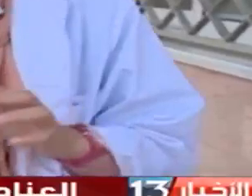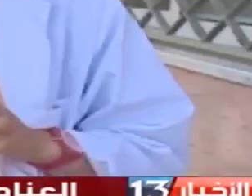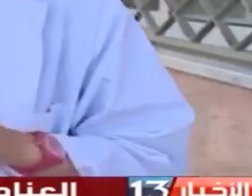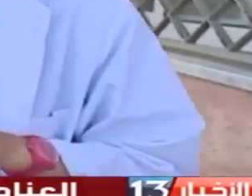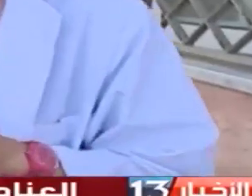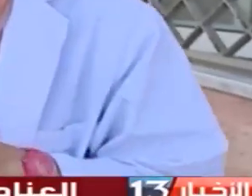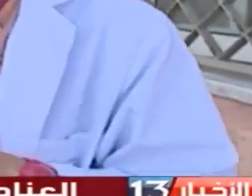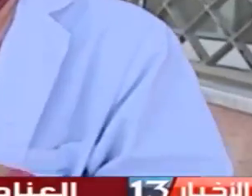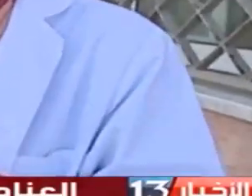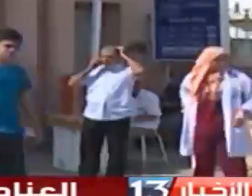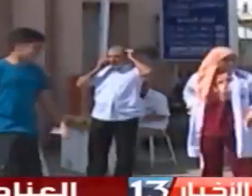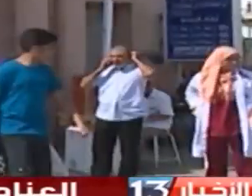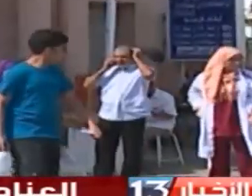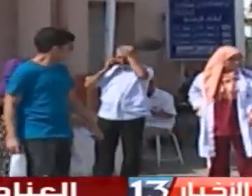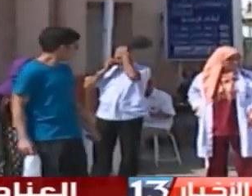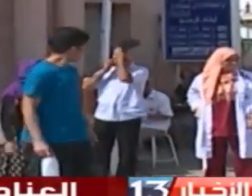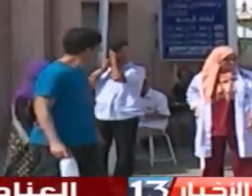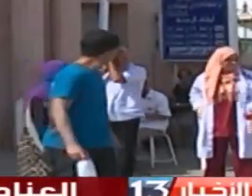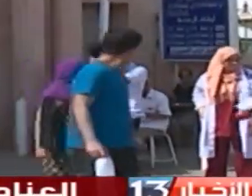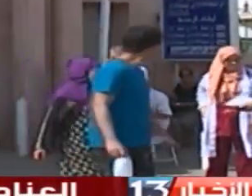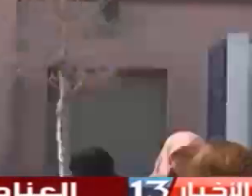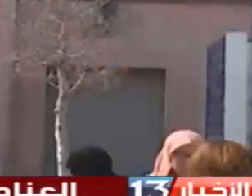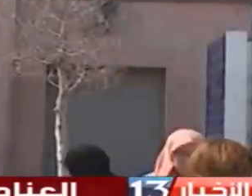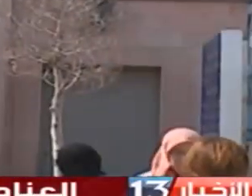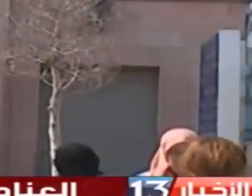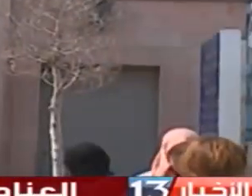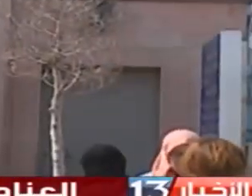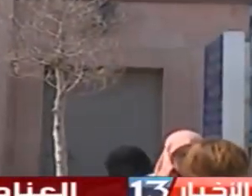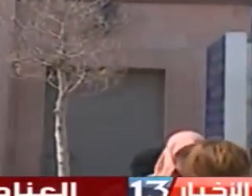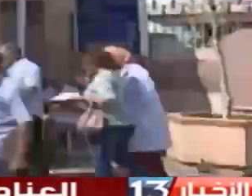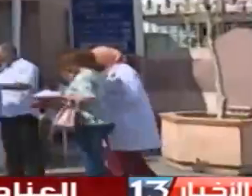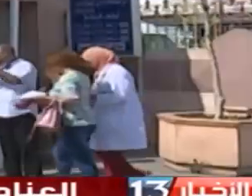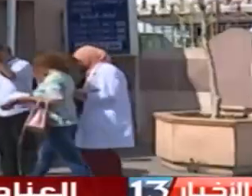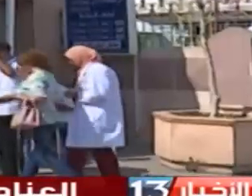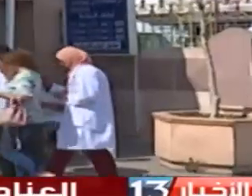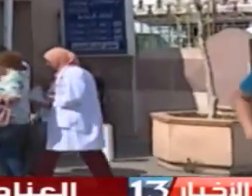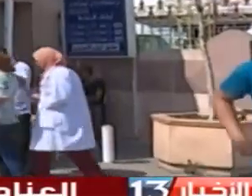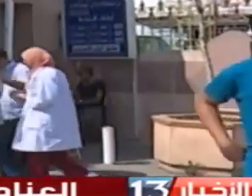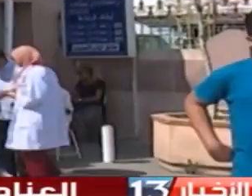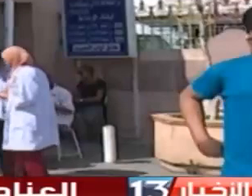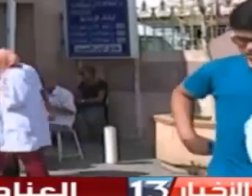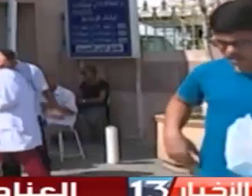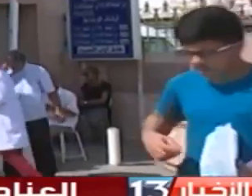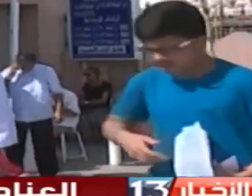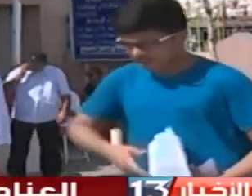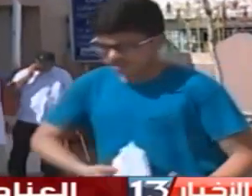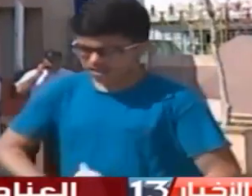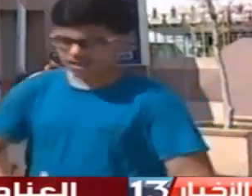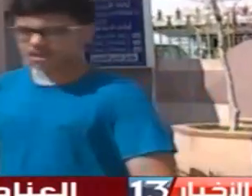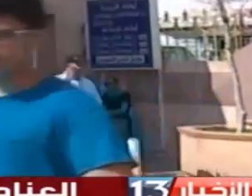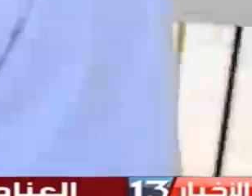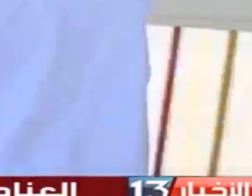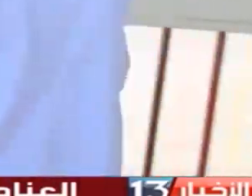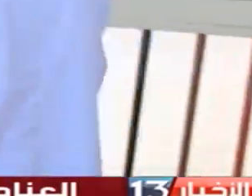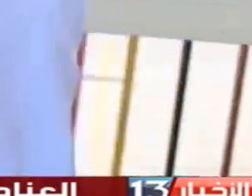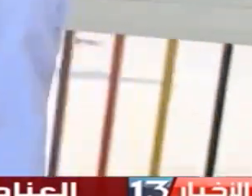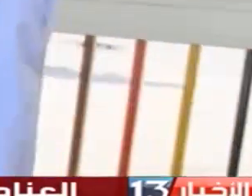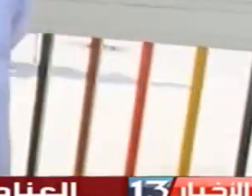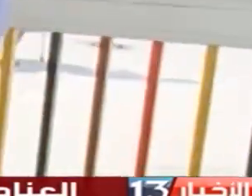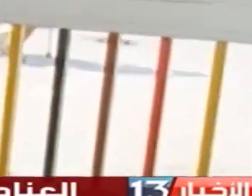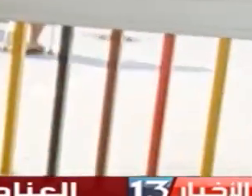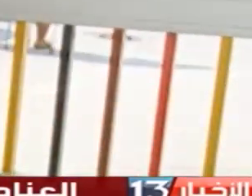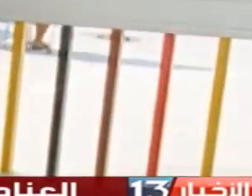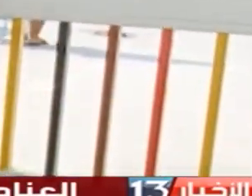إضراب حضوري للأطباء الداخلين المتعاقدين احتجاجا على عدم سداد أجورهم، وسلطة الإشراف تؤكد أن مرد ذلك عملية التثبت